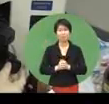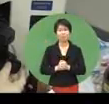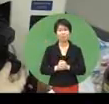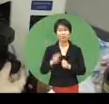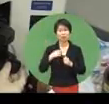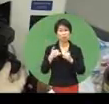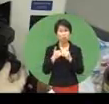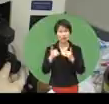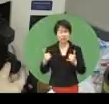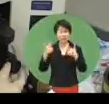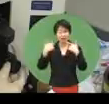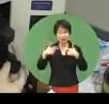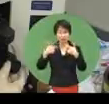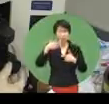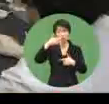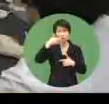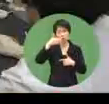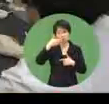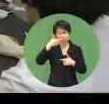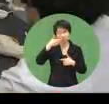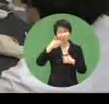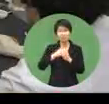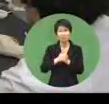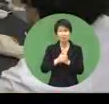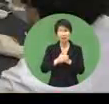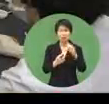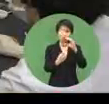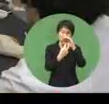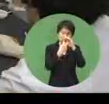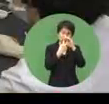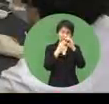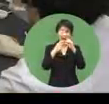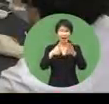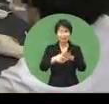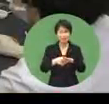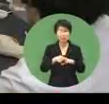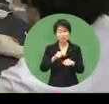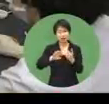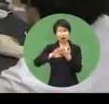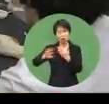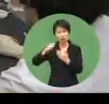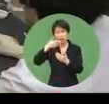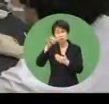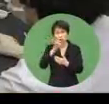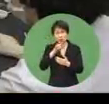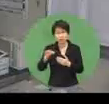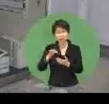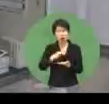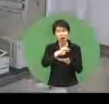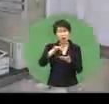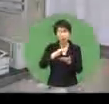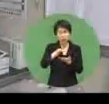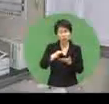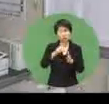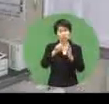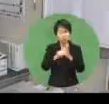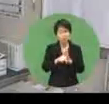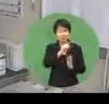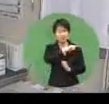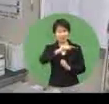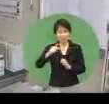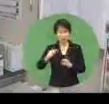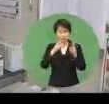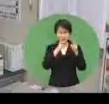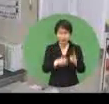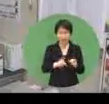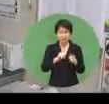私たちが普段の食事で口にしている豚肉や多くの食品は流通の段階で様々な